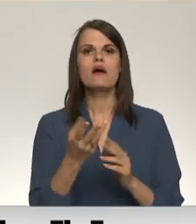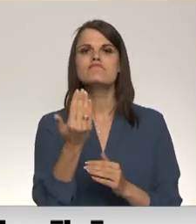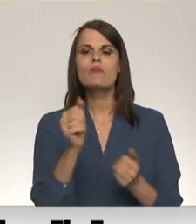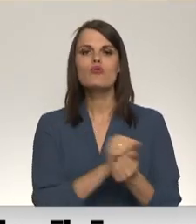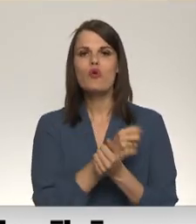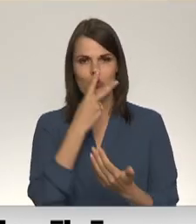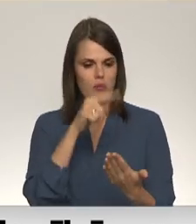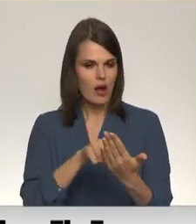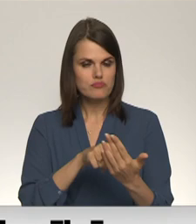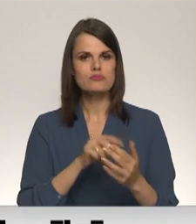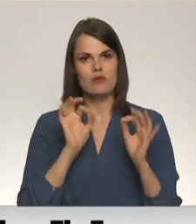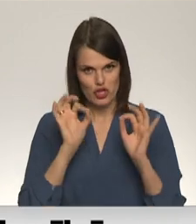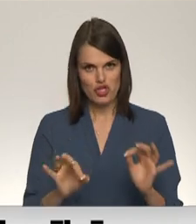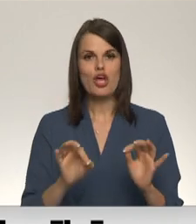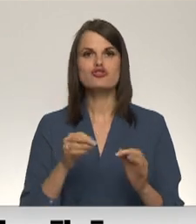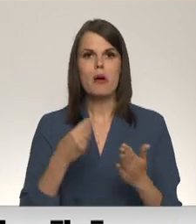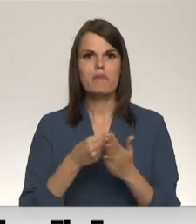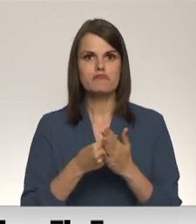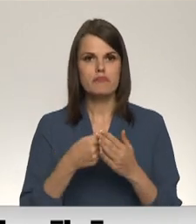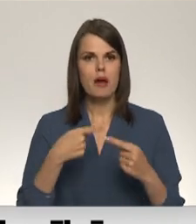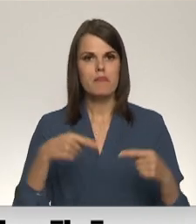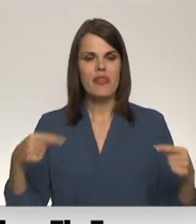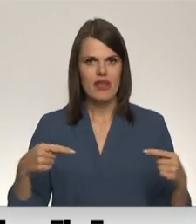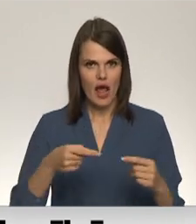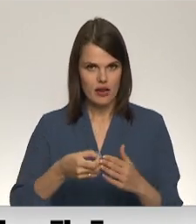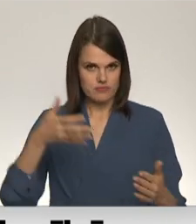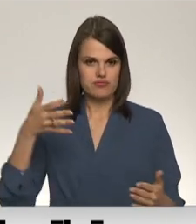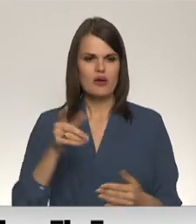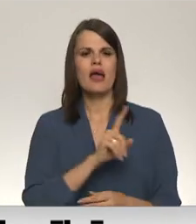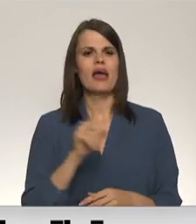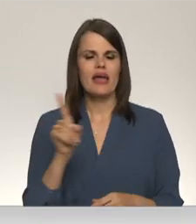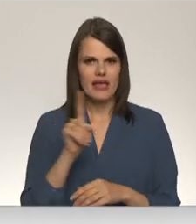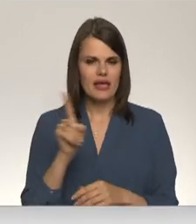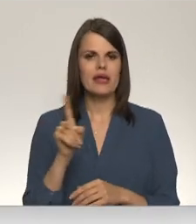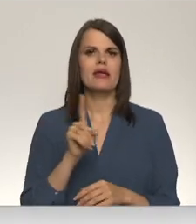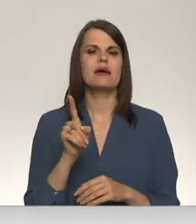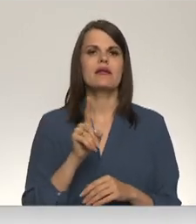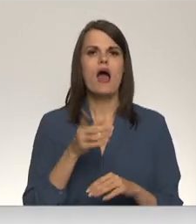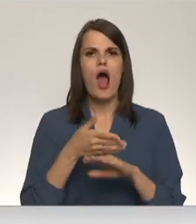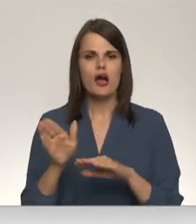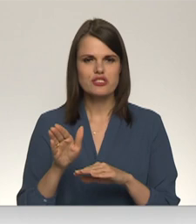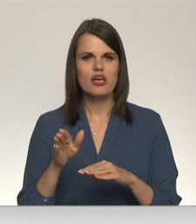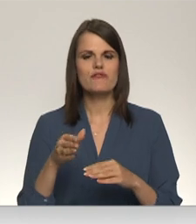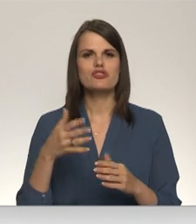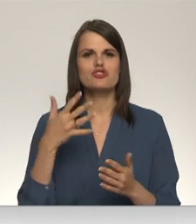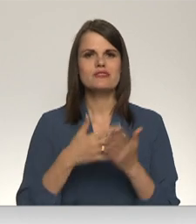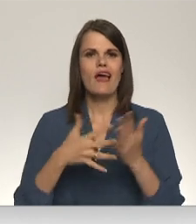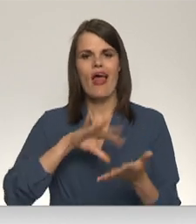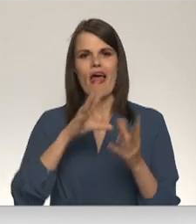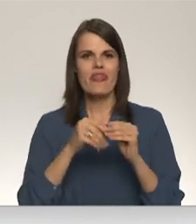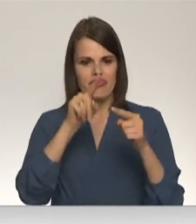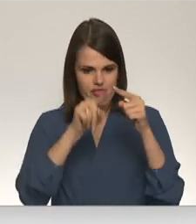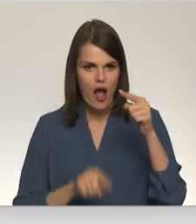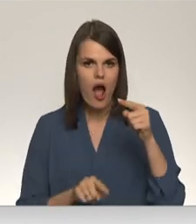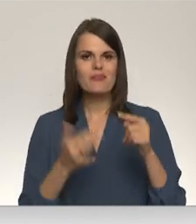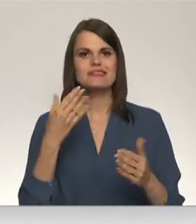pierādītu atsevišķu būvniecības materiālu izmaksu sadārdzinājumu. Ir lokālās tāmes, kas ir izdalītas konkrēti, cik maksā materiāls,